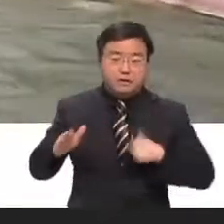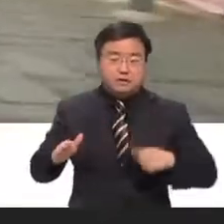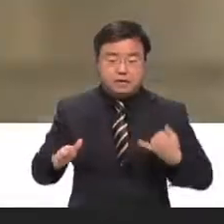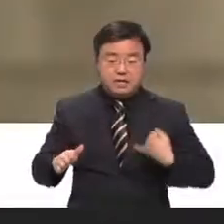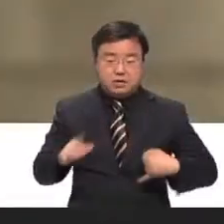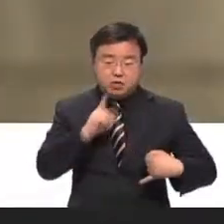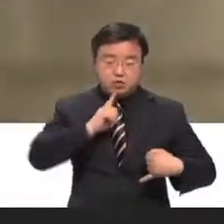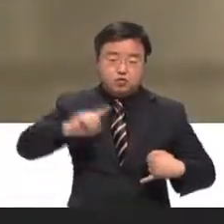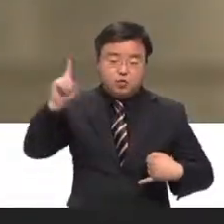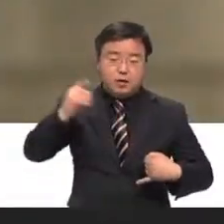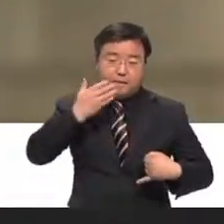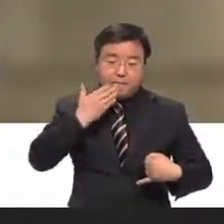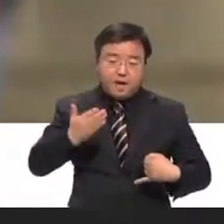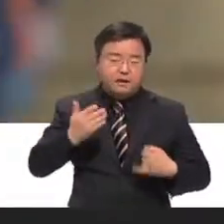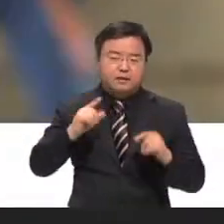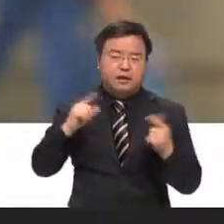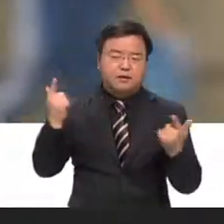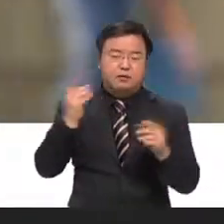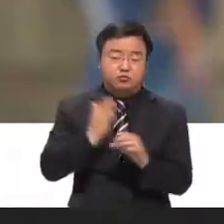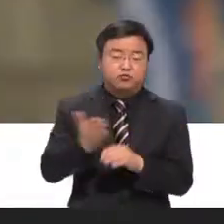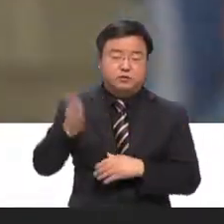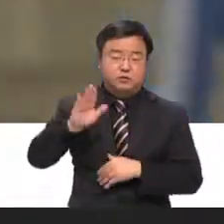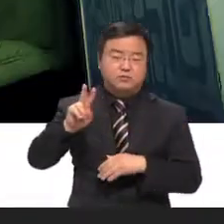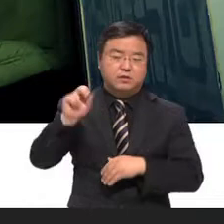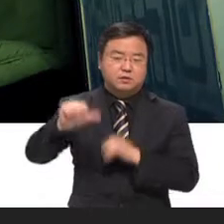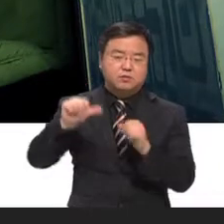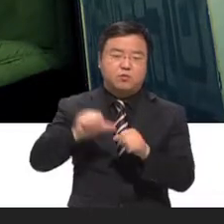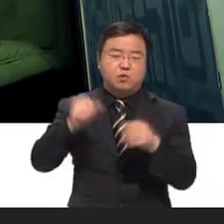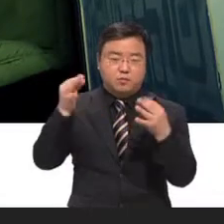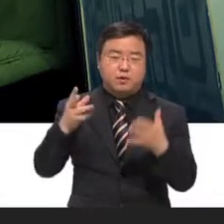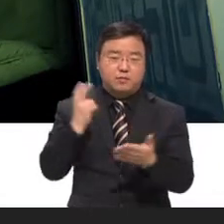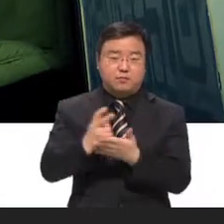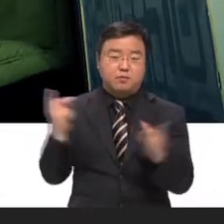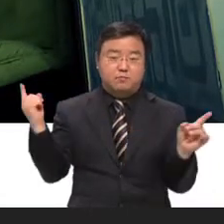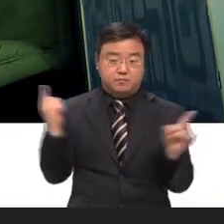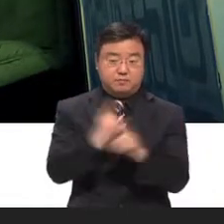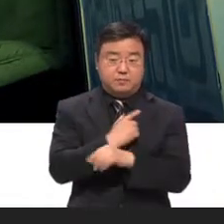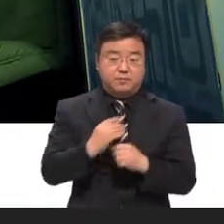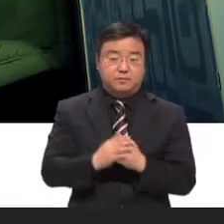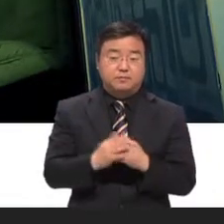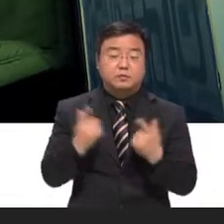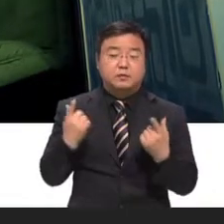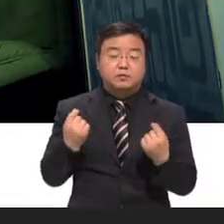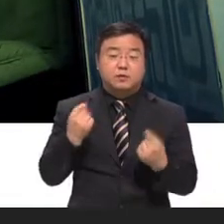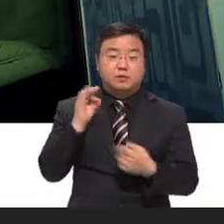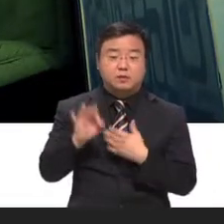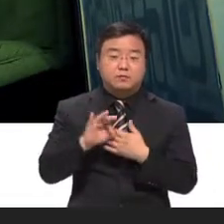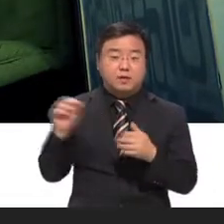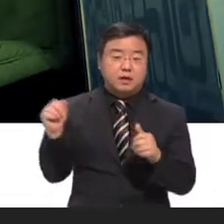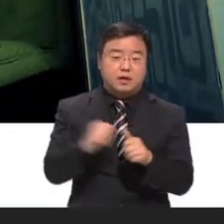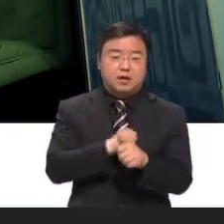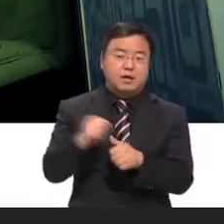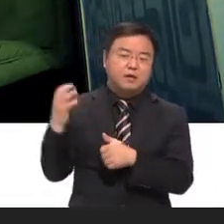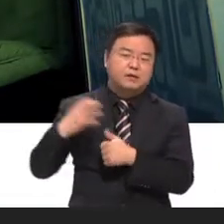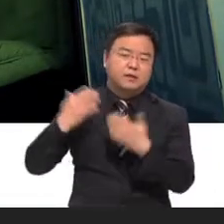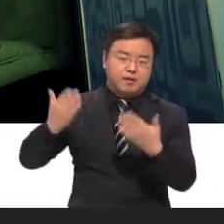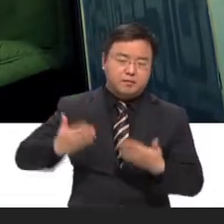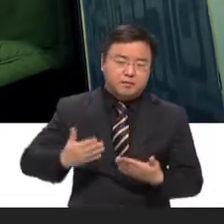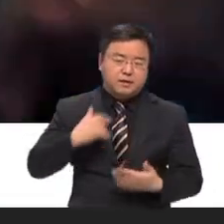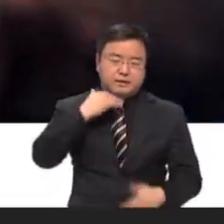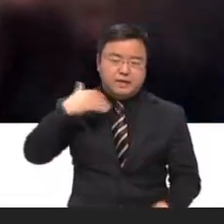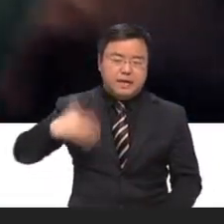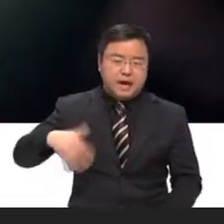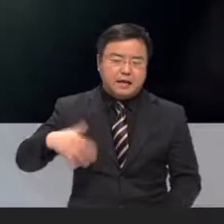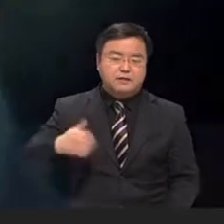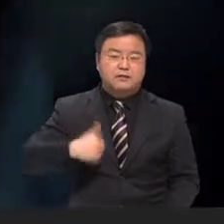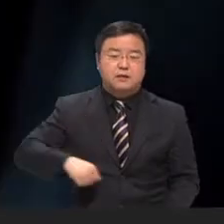않았거든요. 근데 이번에 25년 만에 법이 바뀌는 겁니다. 이제 그렇게 되면 이제 학대를 받은 미성년 자녀가 직접